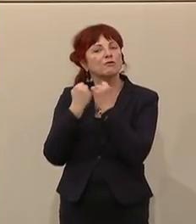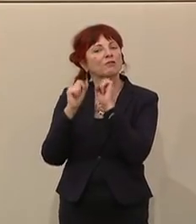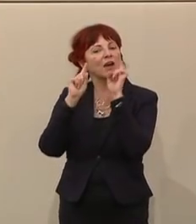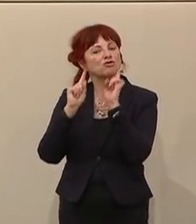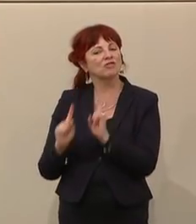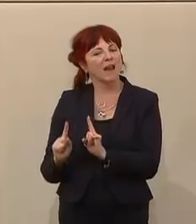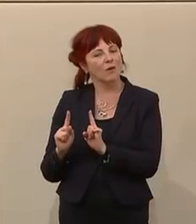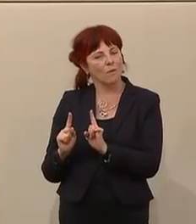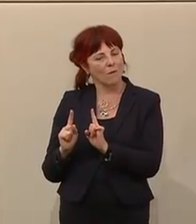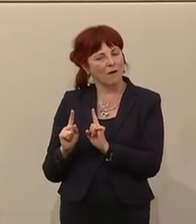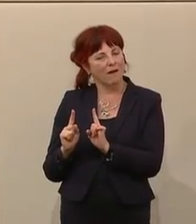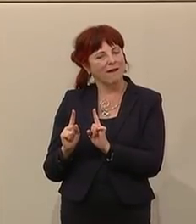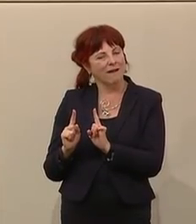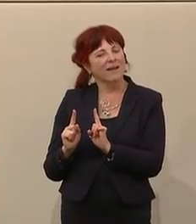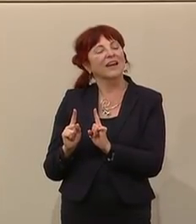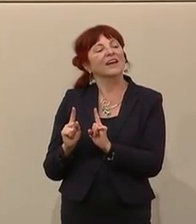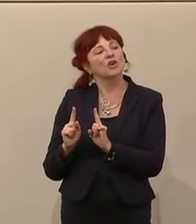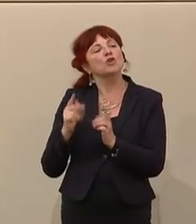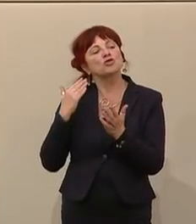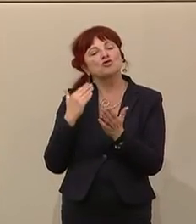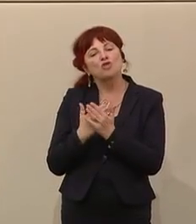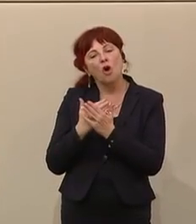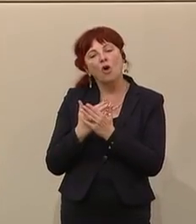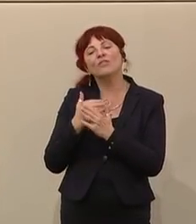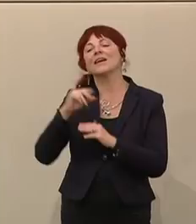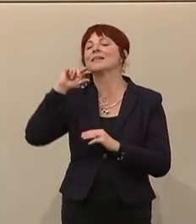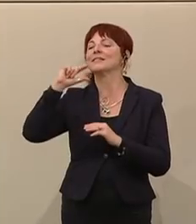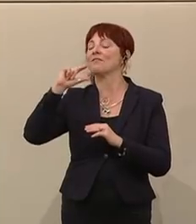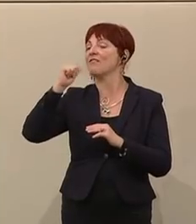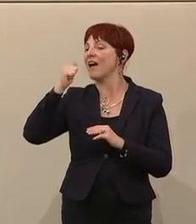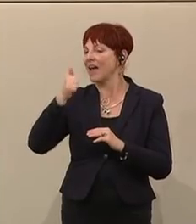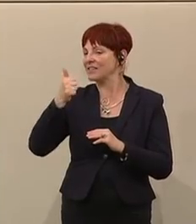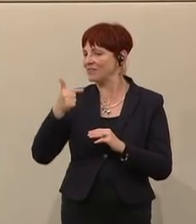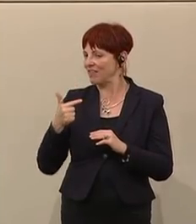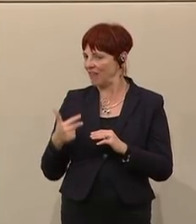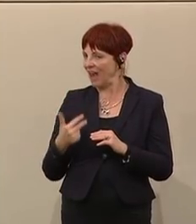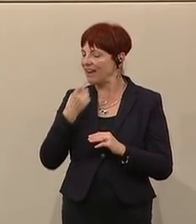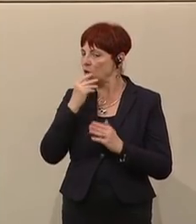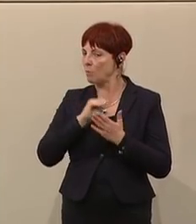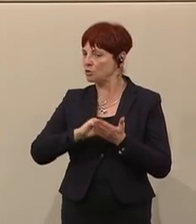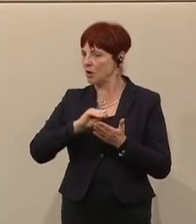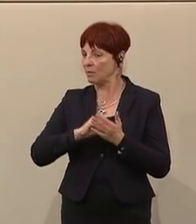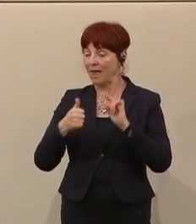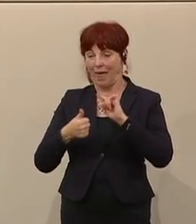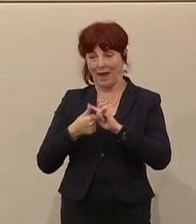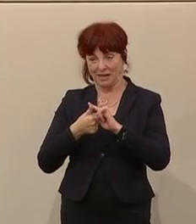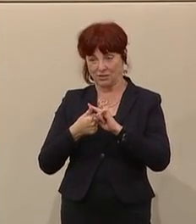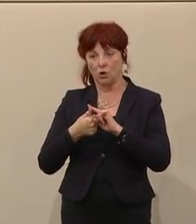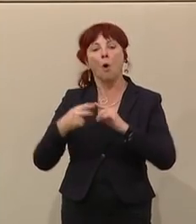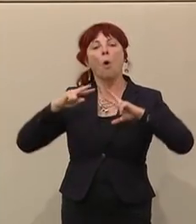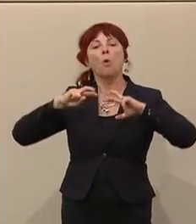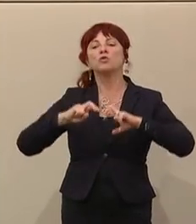in den drei Ziffern des 112 genau umschrieben. Entweder es gibt eine U-Haft, liegt nicht